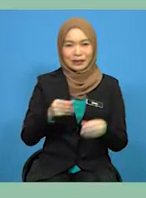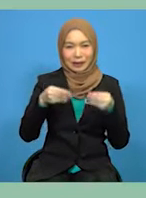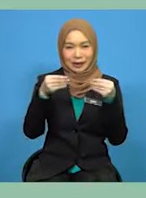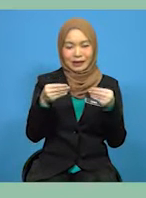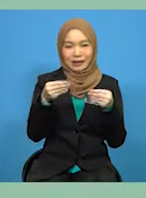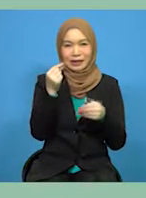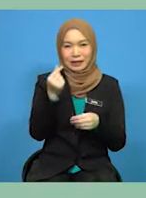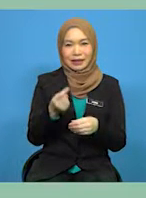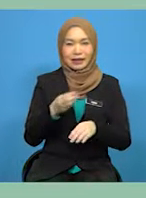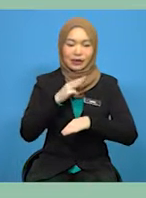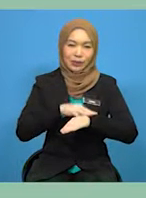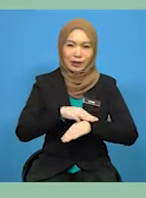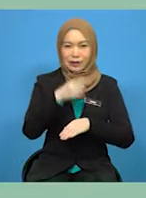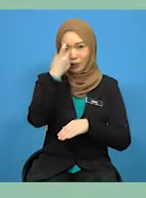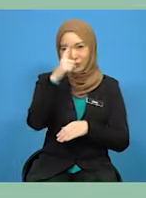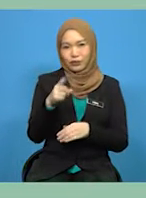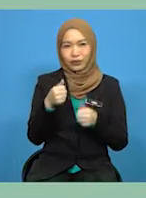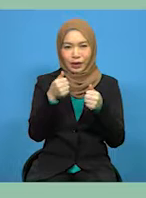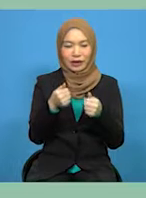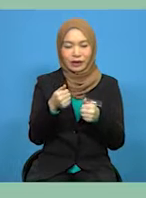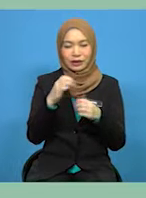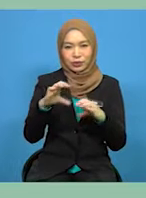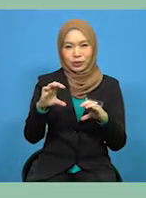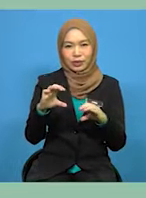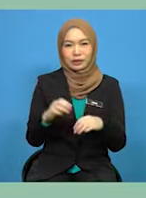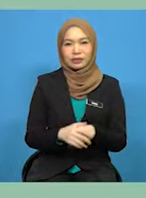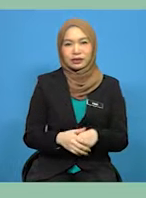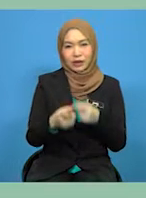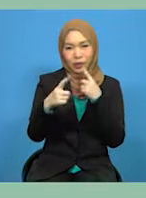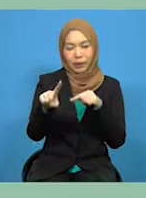masa untuk anda cuba menjawab.